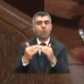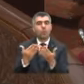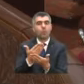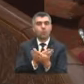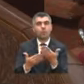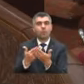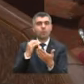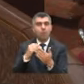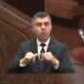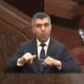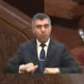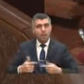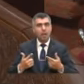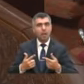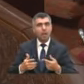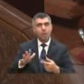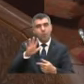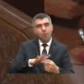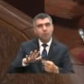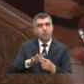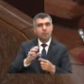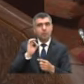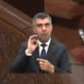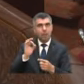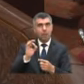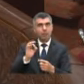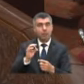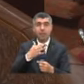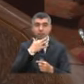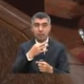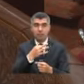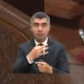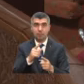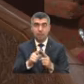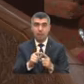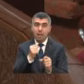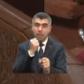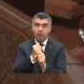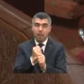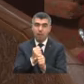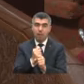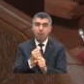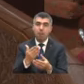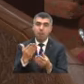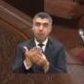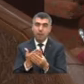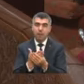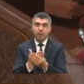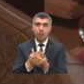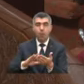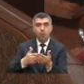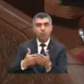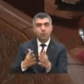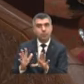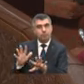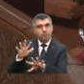الفرقاء والوزارات والمؤسسات الوطنيه، لانه ليس من السهل انك تشتغل على ملف خصك كل الفرقاء